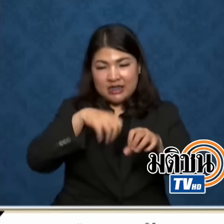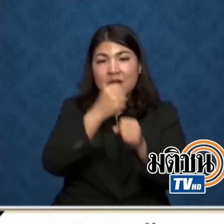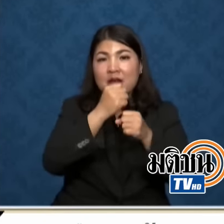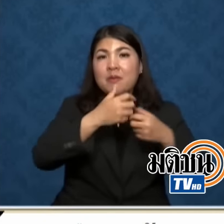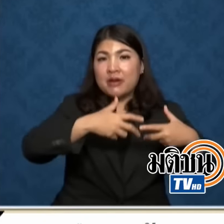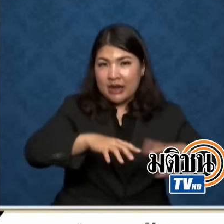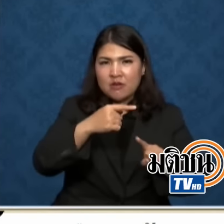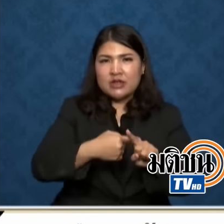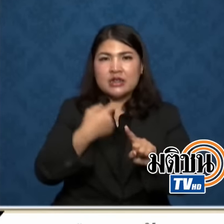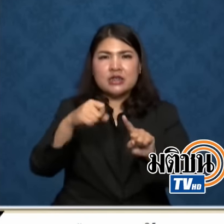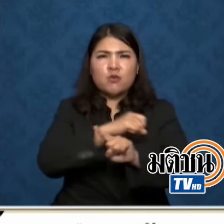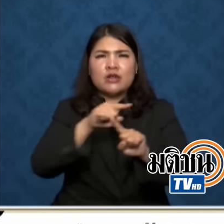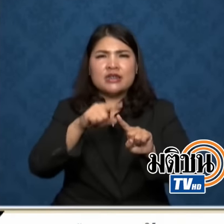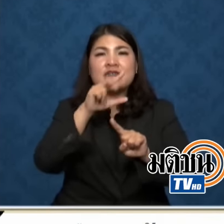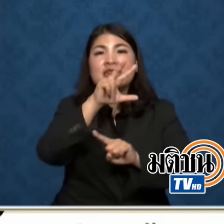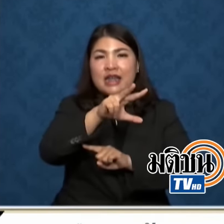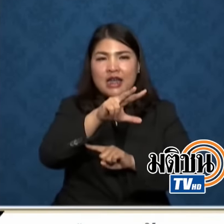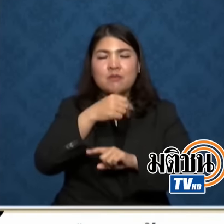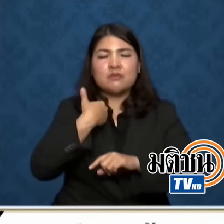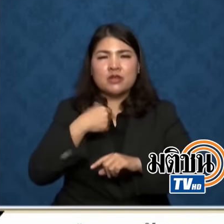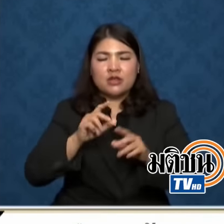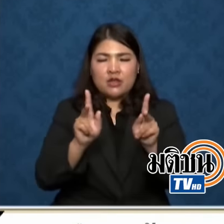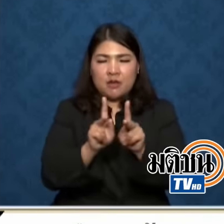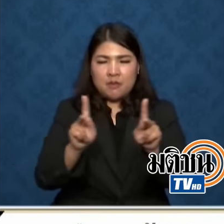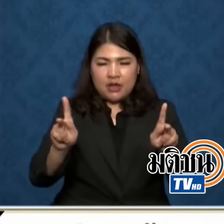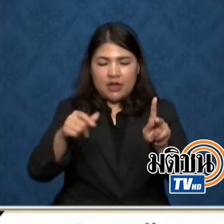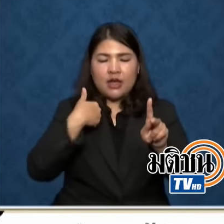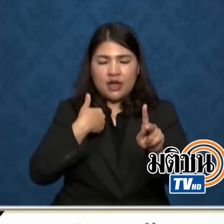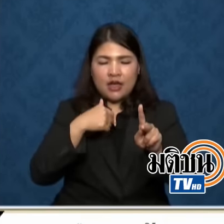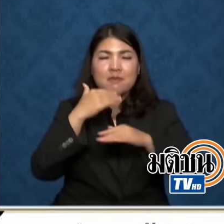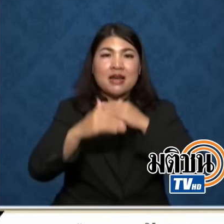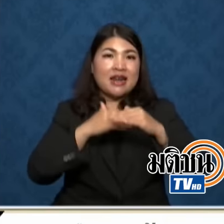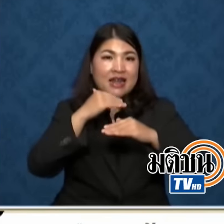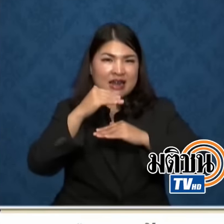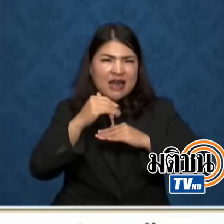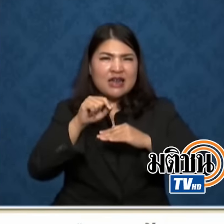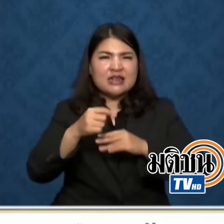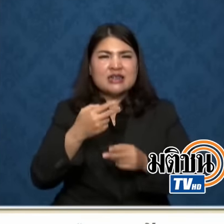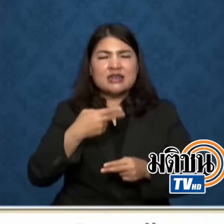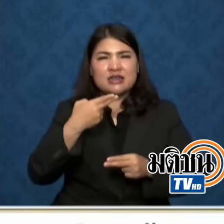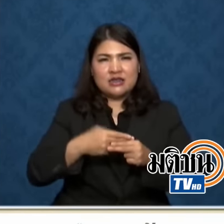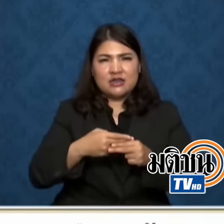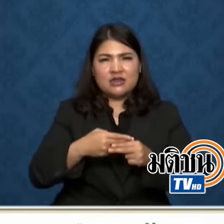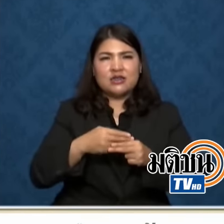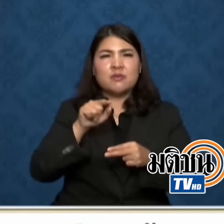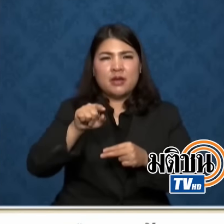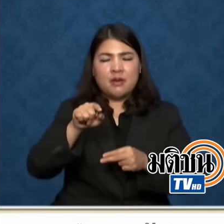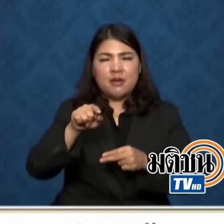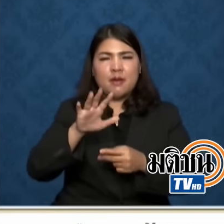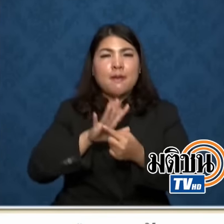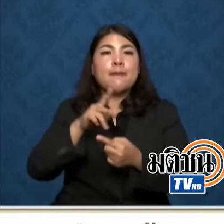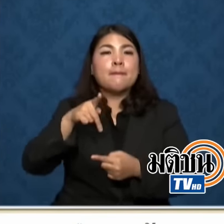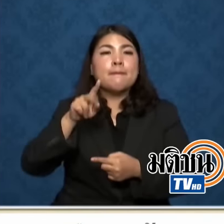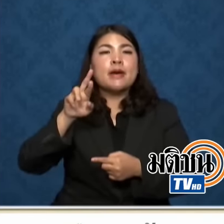3ตุลาคมเนี่ยก็มีการตั้งคณะกรรมการพัฒนาซอฟต์พาวเวอร์ขึ้นมาซึ่งคุณแพทองทานเนี่ยเป็นประธานหมอ